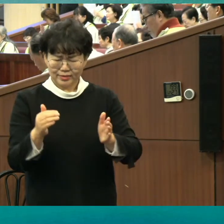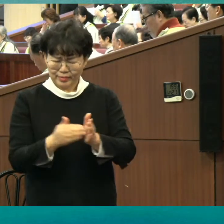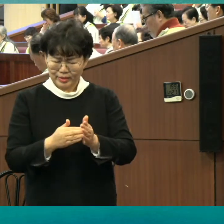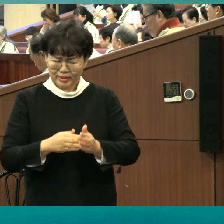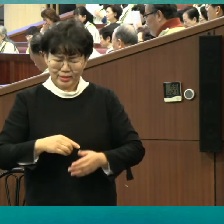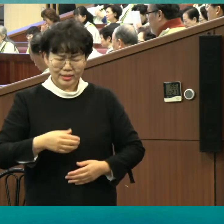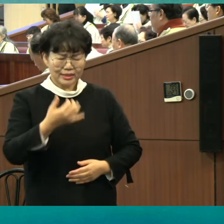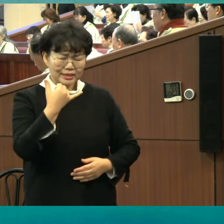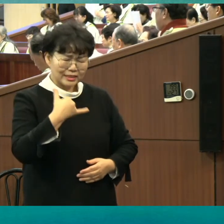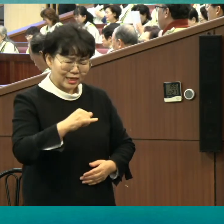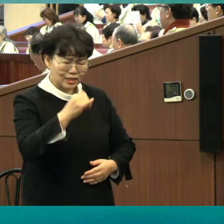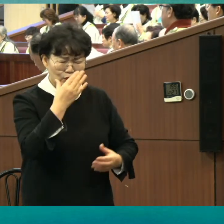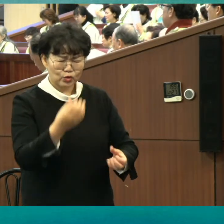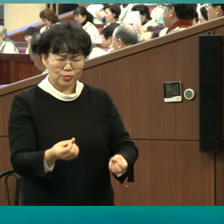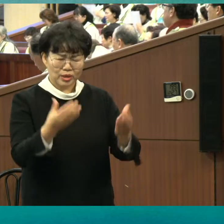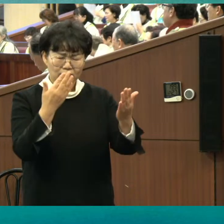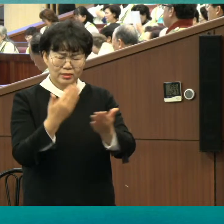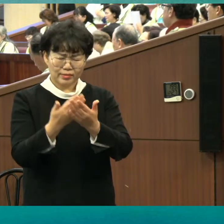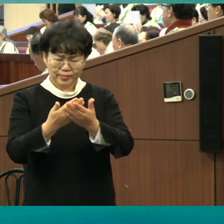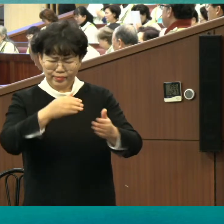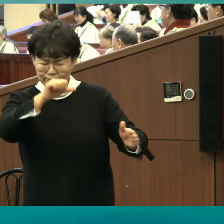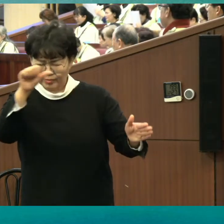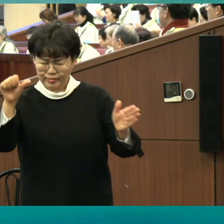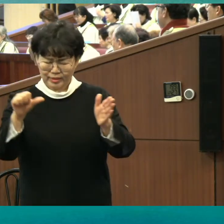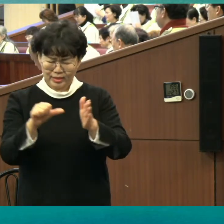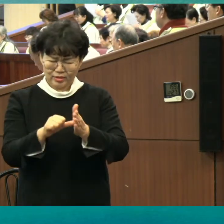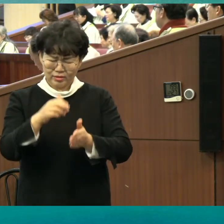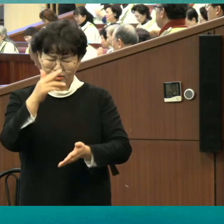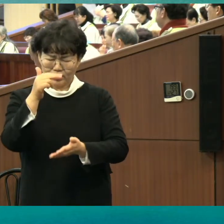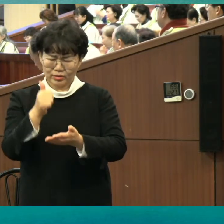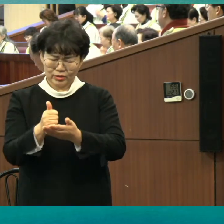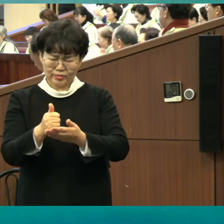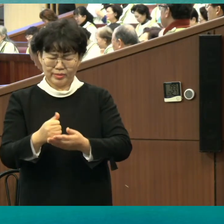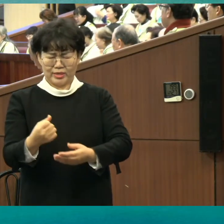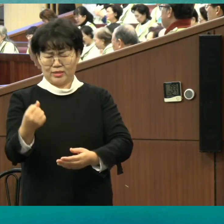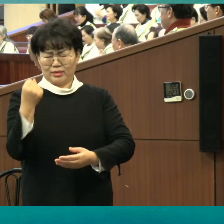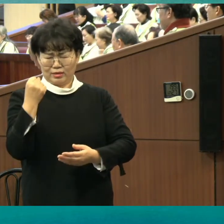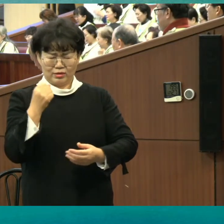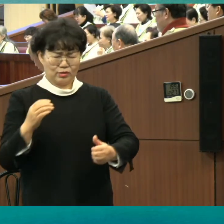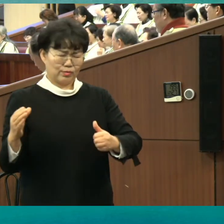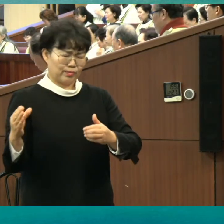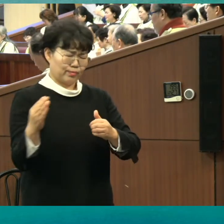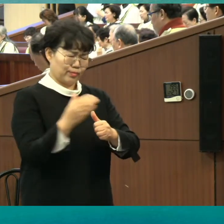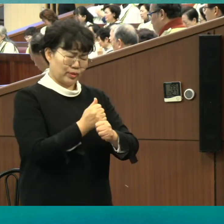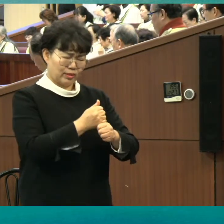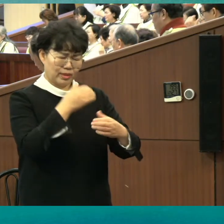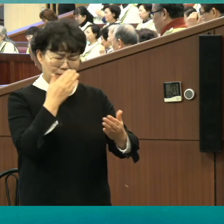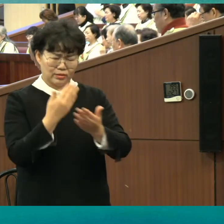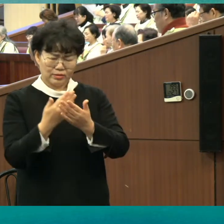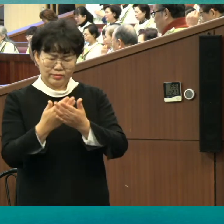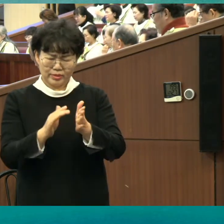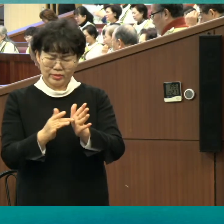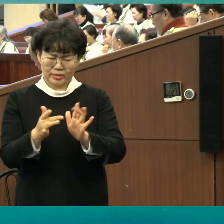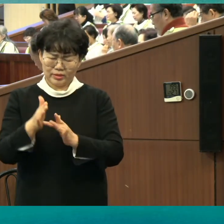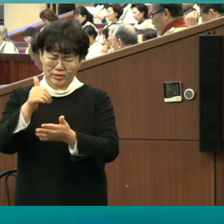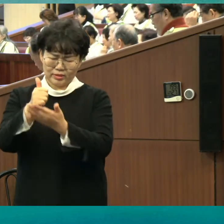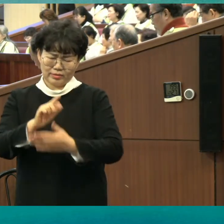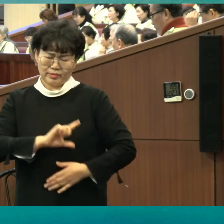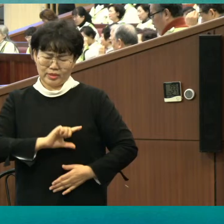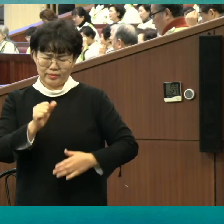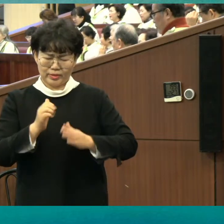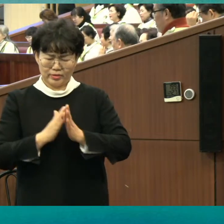생명들을 축복하시고 일평생 주의 오른손으로 붙들어 주시옵소서. 예수님의 이름으로